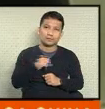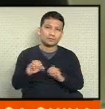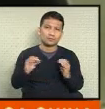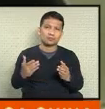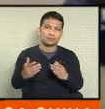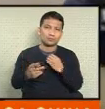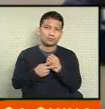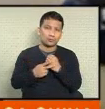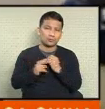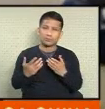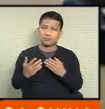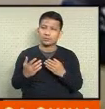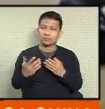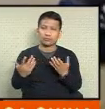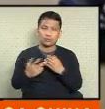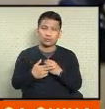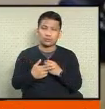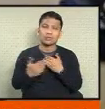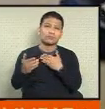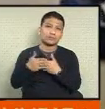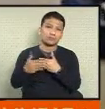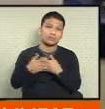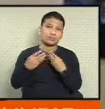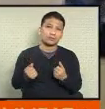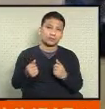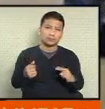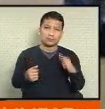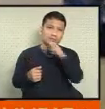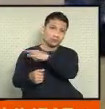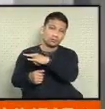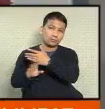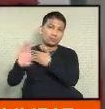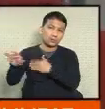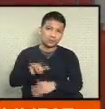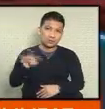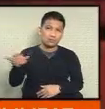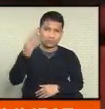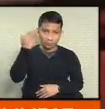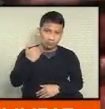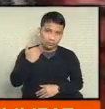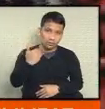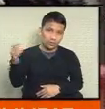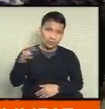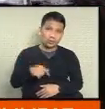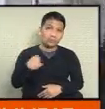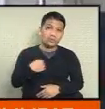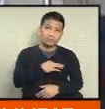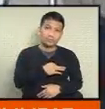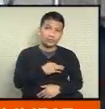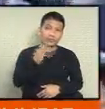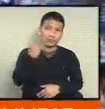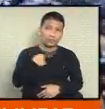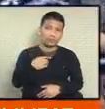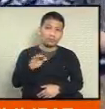sila sa booking. Ang problema, malapit na ring maubos ang mga flight pabalik ng China. Kulang na raw kasi ng mga flight attendant dahil